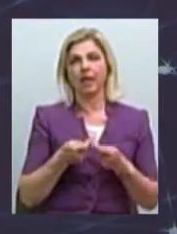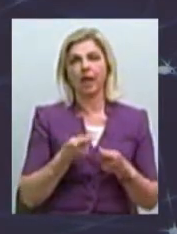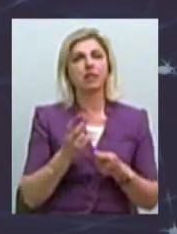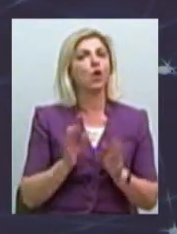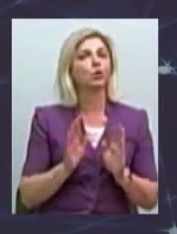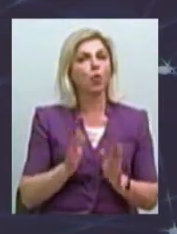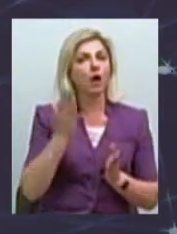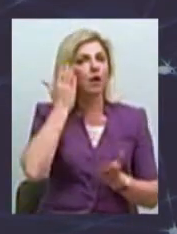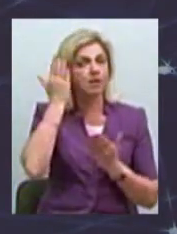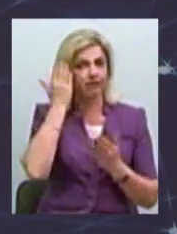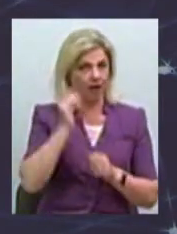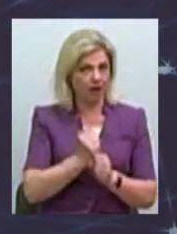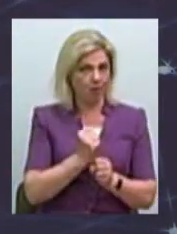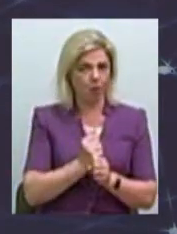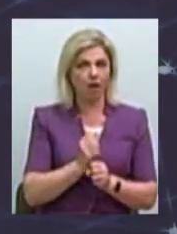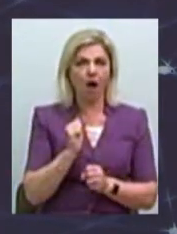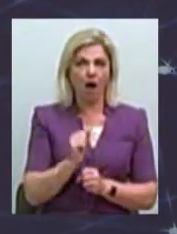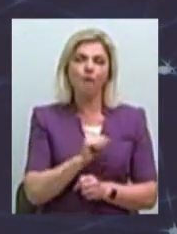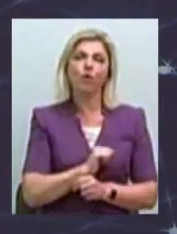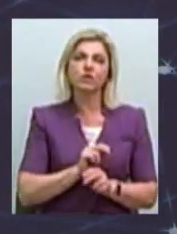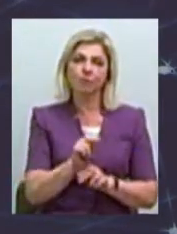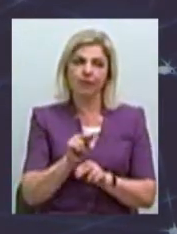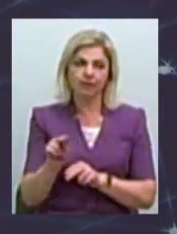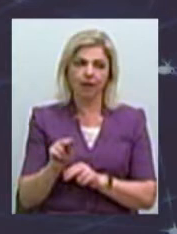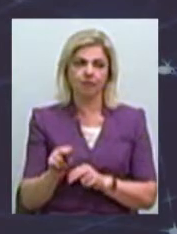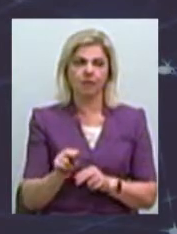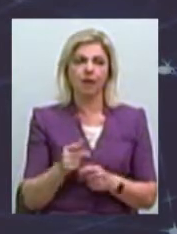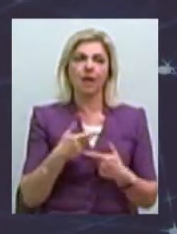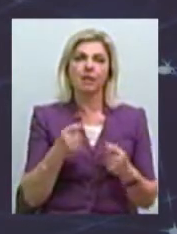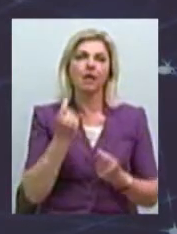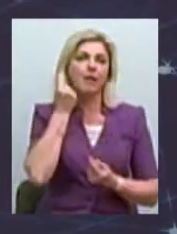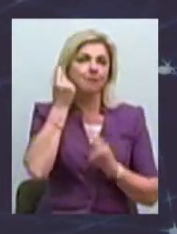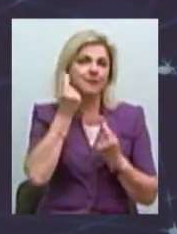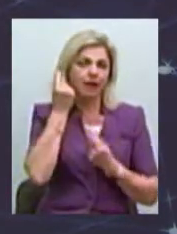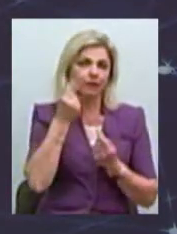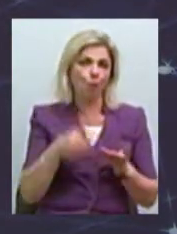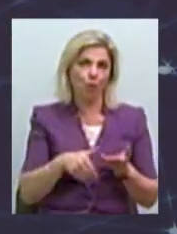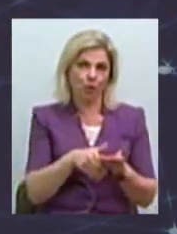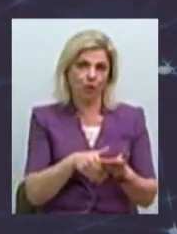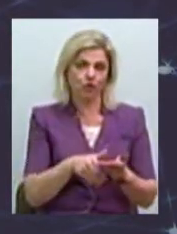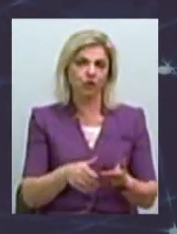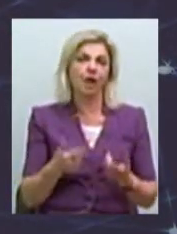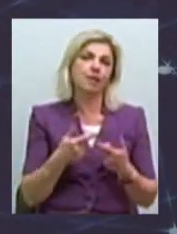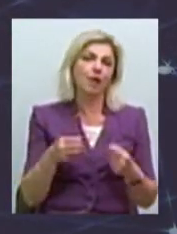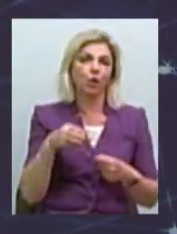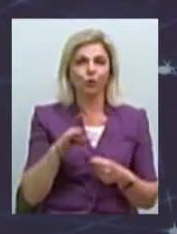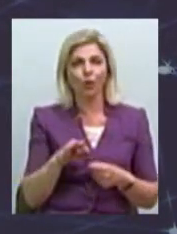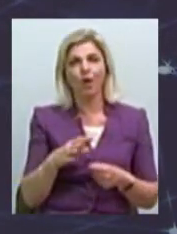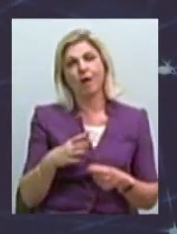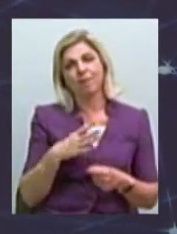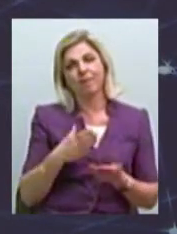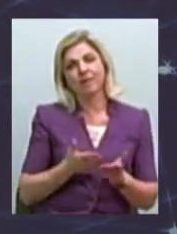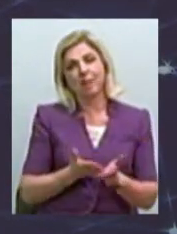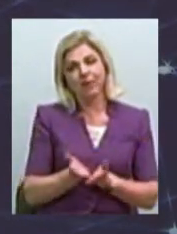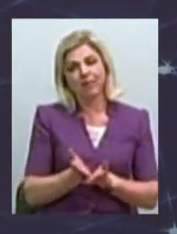наша работа, а еще все-таки воспитательная где-то, где-то психологическая помощь, где-то какое-то